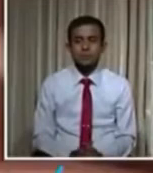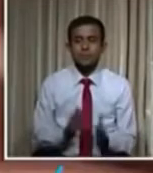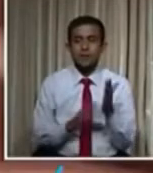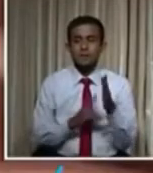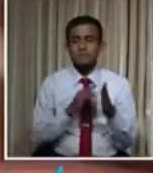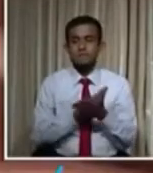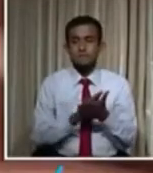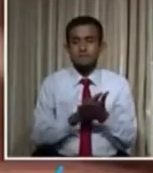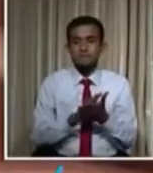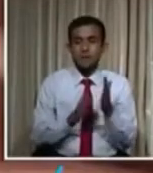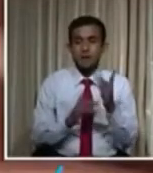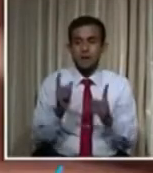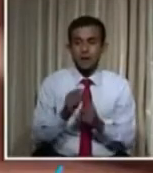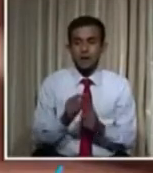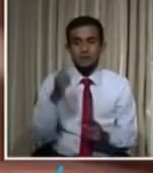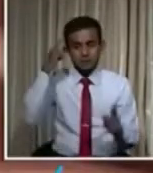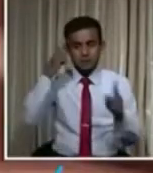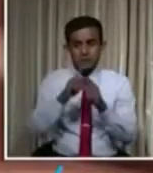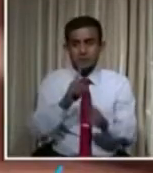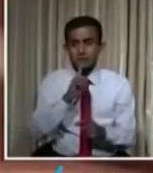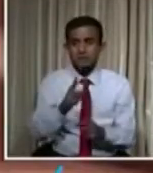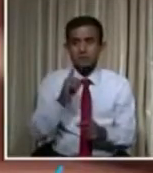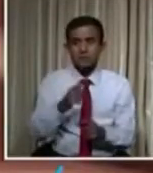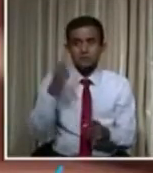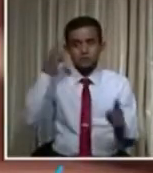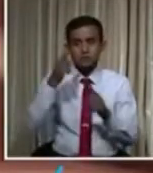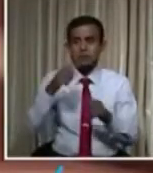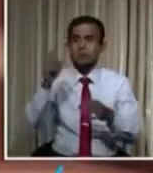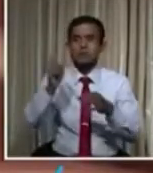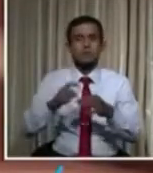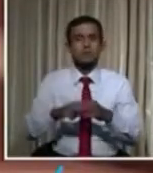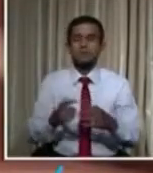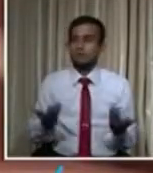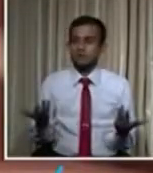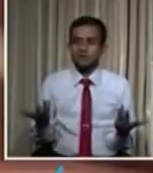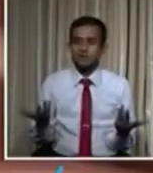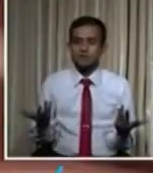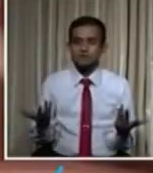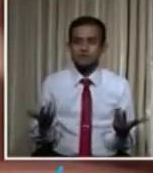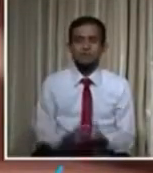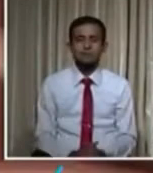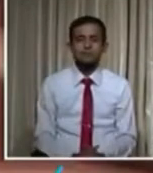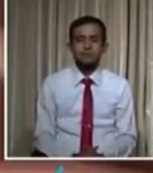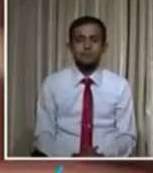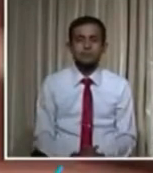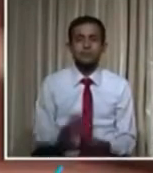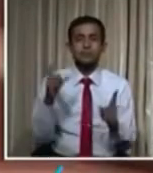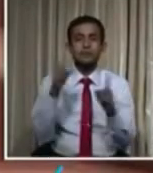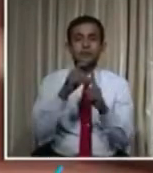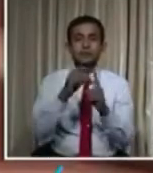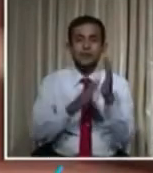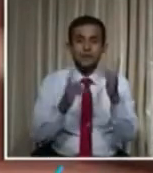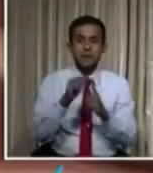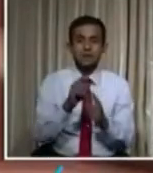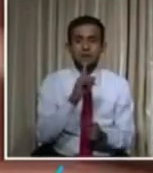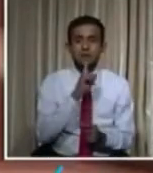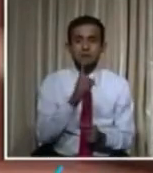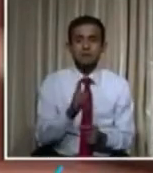මහින්දානන්ද අලුත්ගමේ ඇමතිතුමා කරන ලද ප්‍රකාශ පිළිබඳව ඒ ගැන කිසි ප්‍රශ්නයක් නැහැ. දිනේෂ් ගුණවර්ධන ඇමතිතුමත්